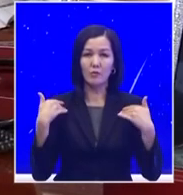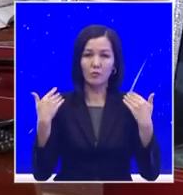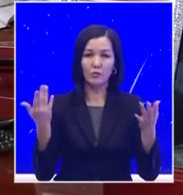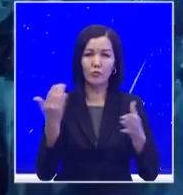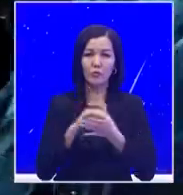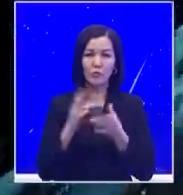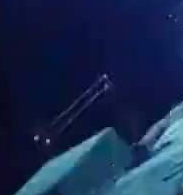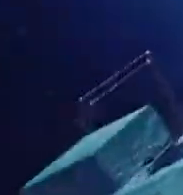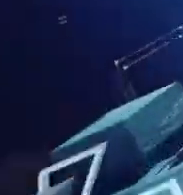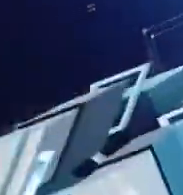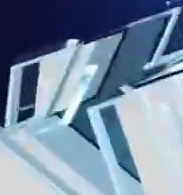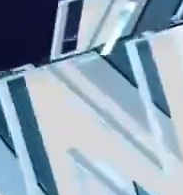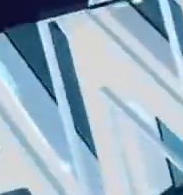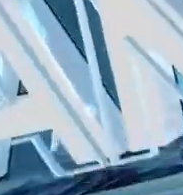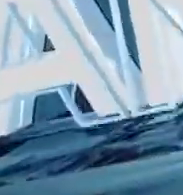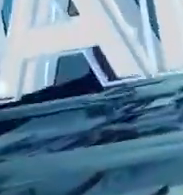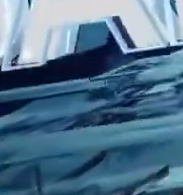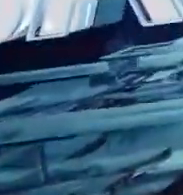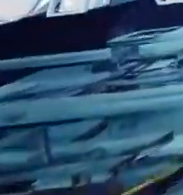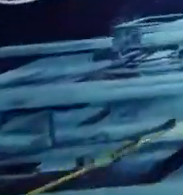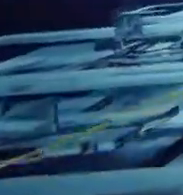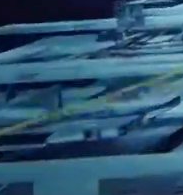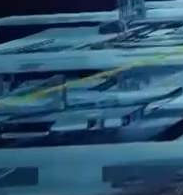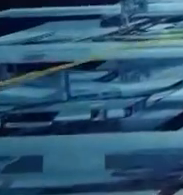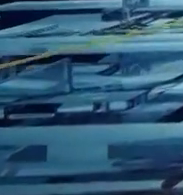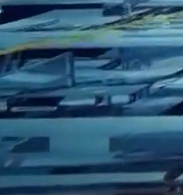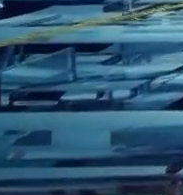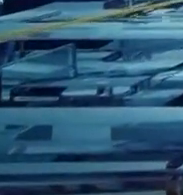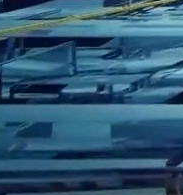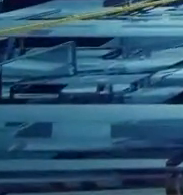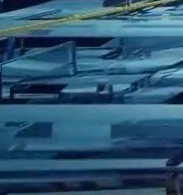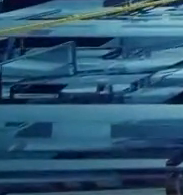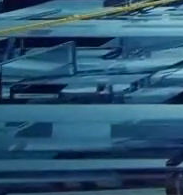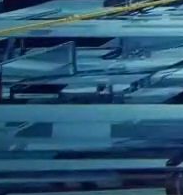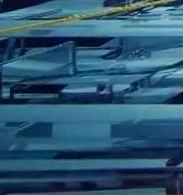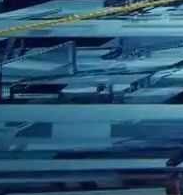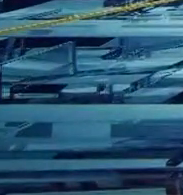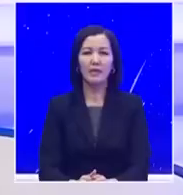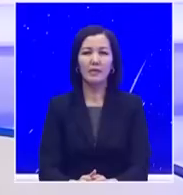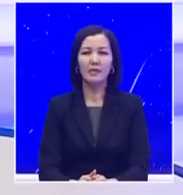отыр.